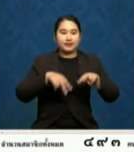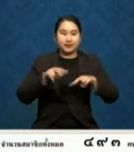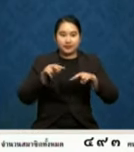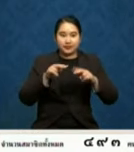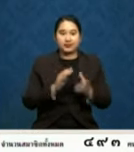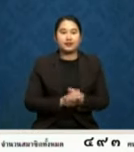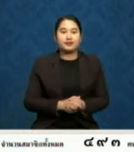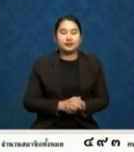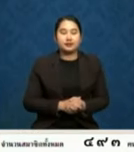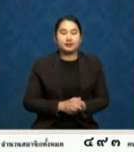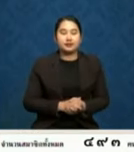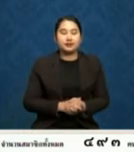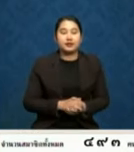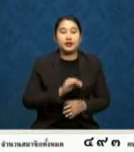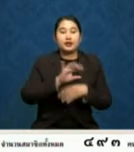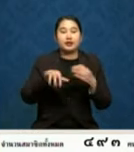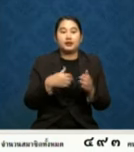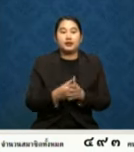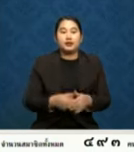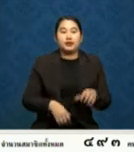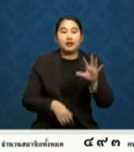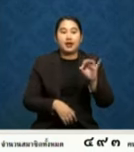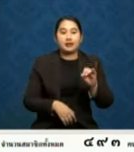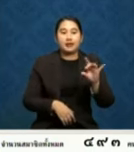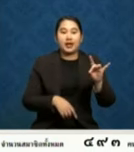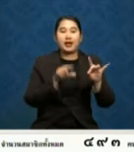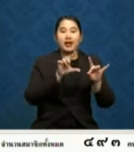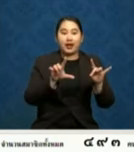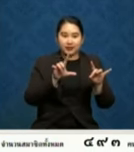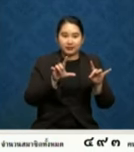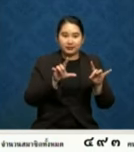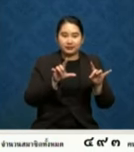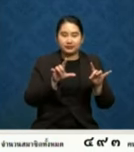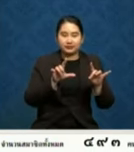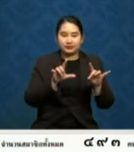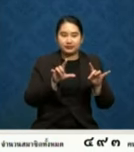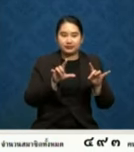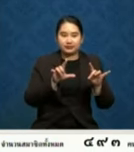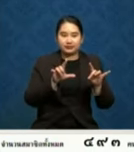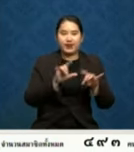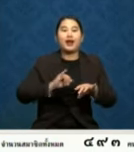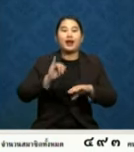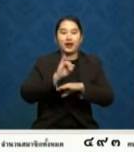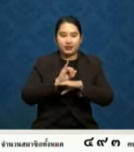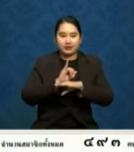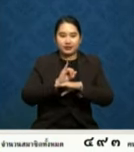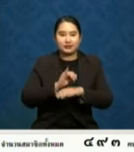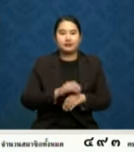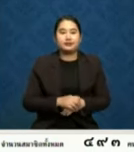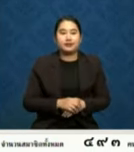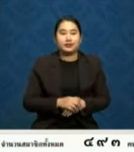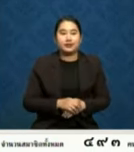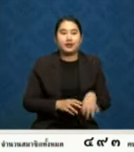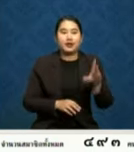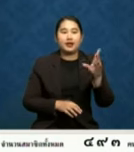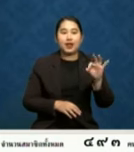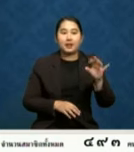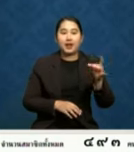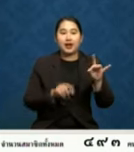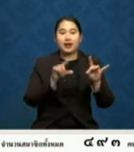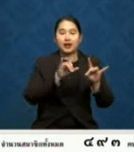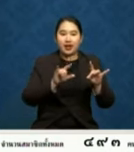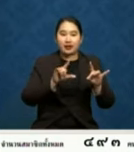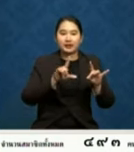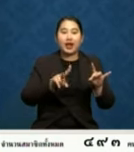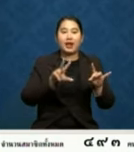ล้อมมีจำนวนทั้งหมด 98ล้านไร่ 9 98 ,